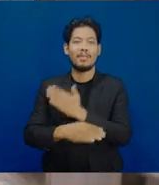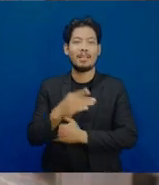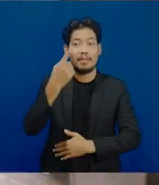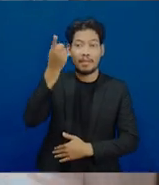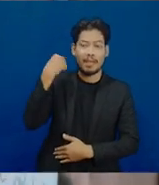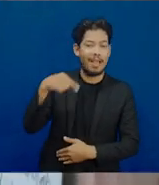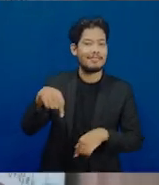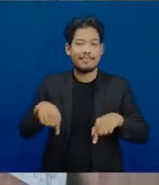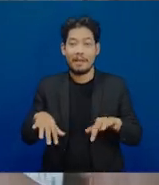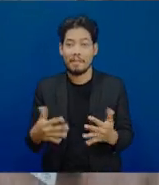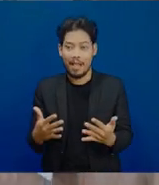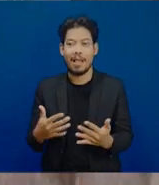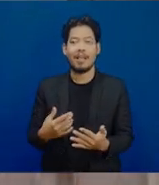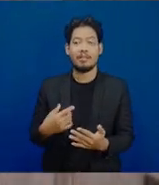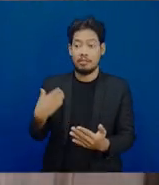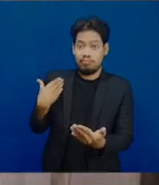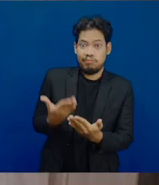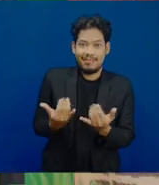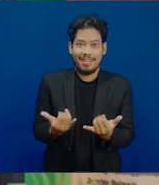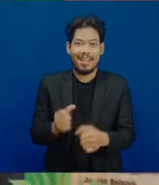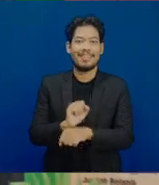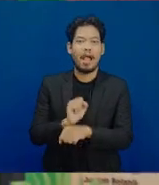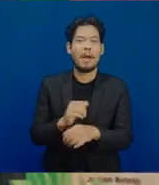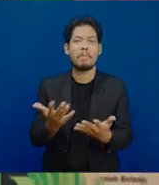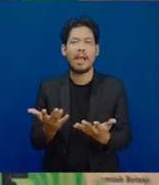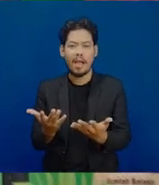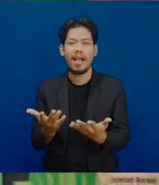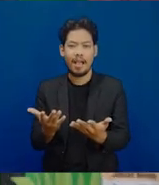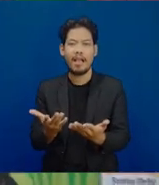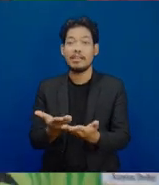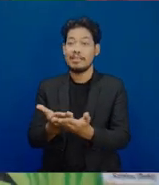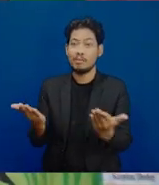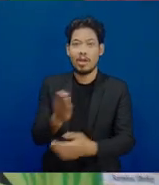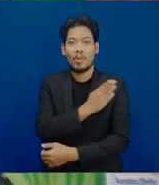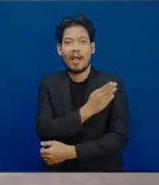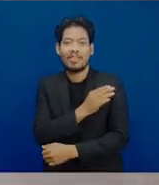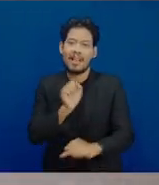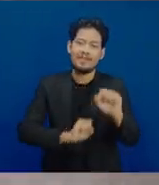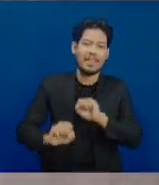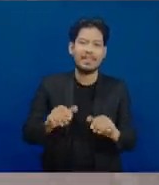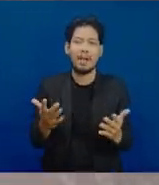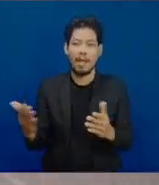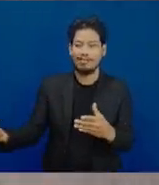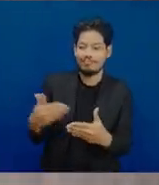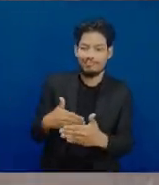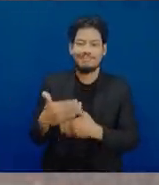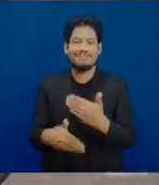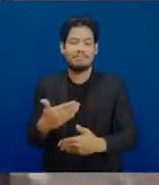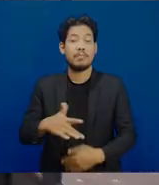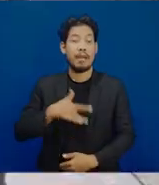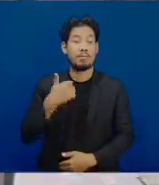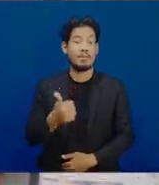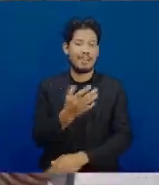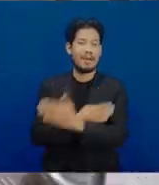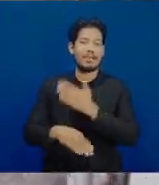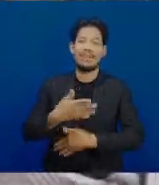lainnya. Hingga saat ini, kerja-kerja yang dilakukan di Kelurahan Palbabang pun sudah bisa mulai diamati dan